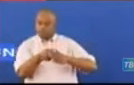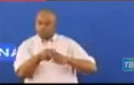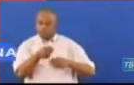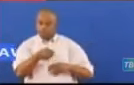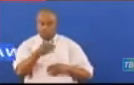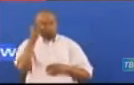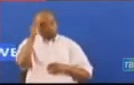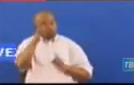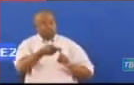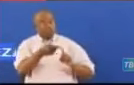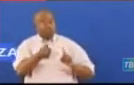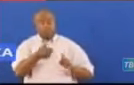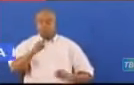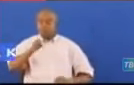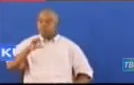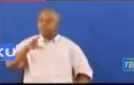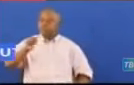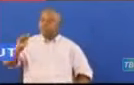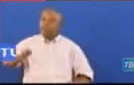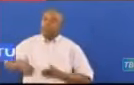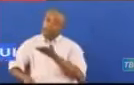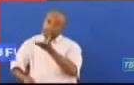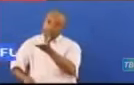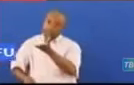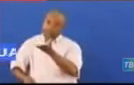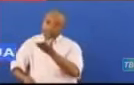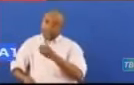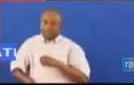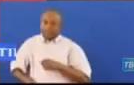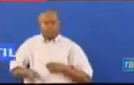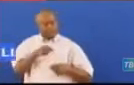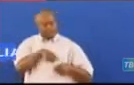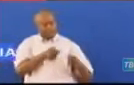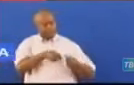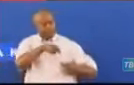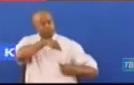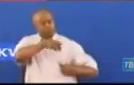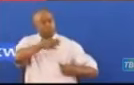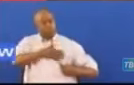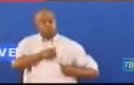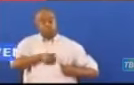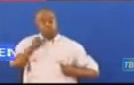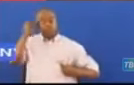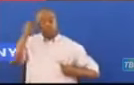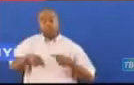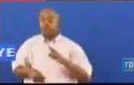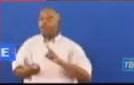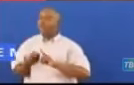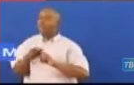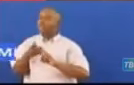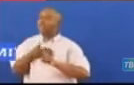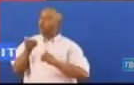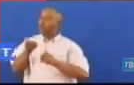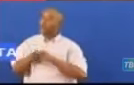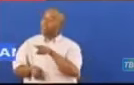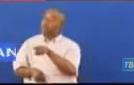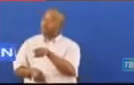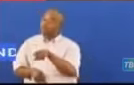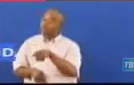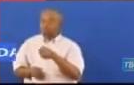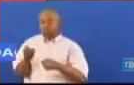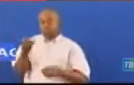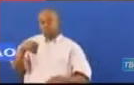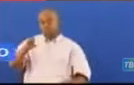nimemshauri rafiki yangu Jerry Sla kwa dhati ya moyo wangu, ninalisema moja ya marafiki zangu wa karibu sana Jerry